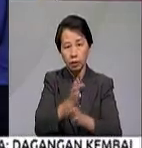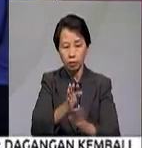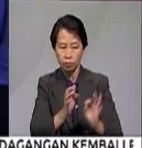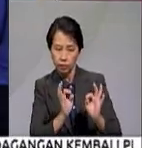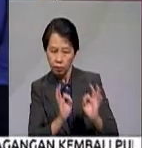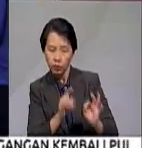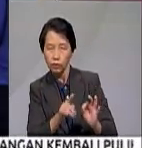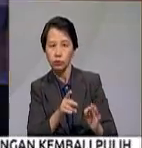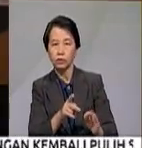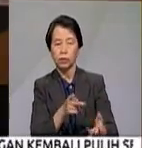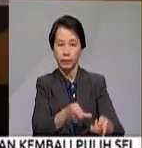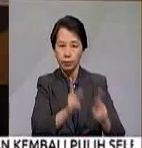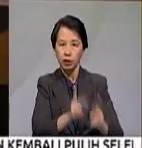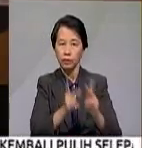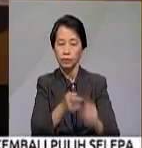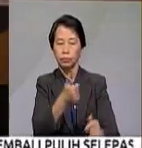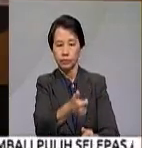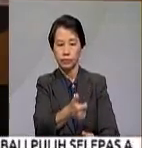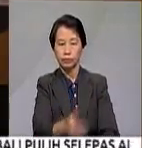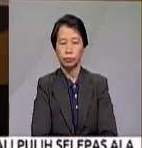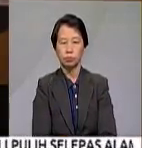berpotensi.